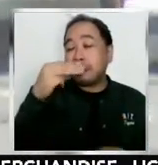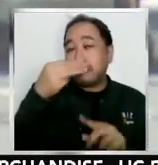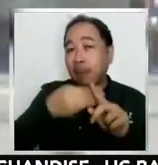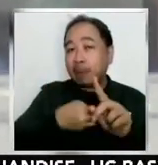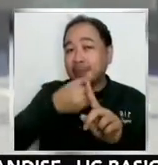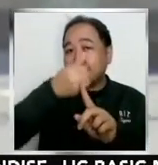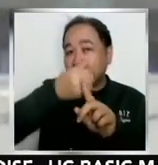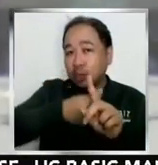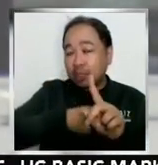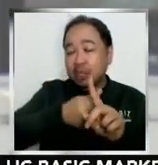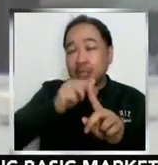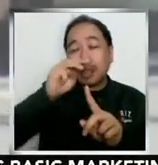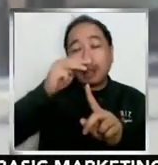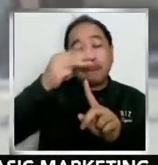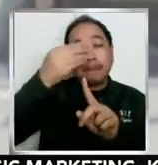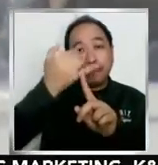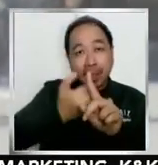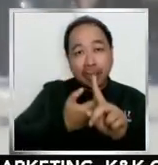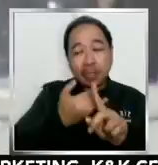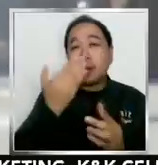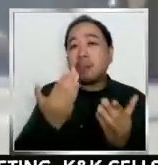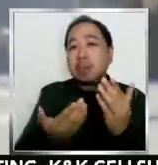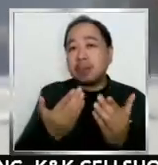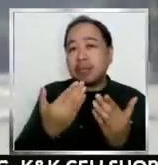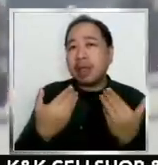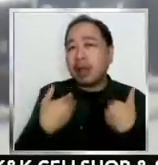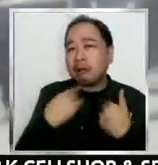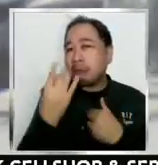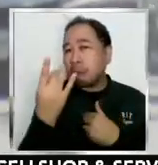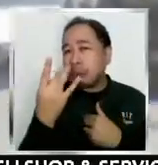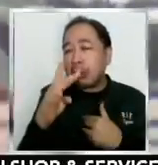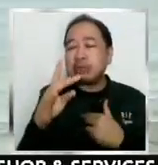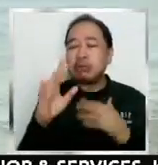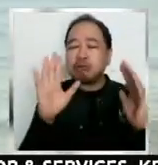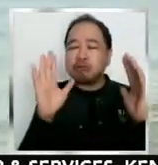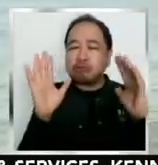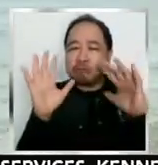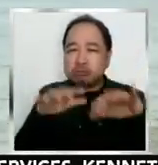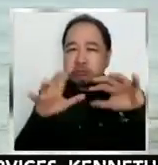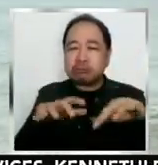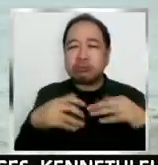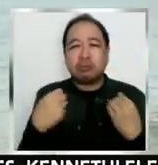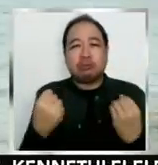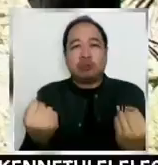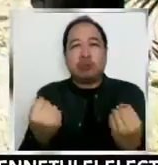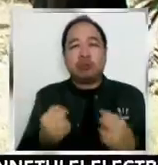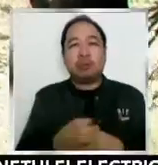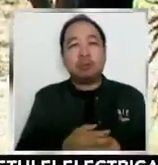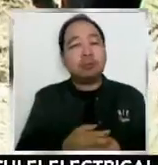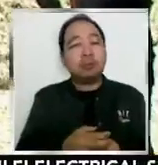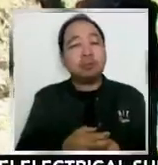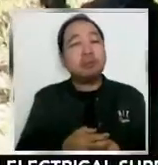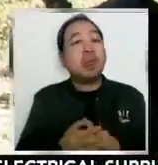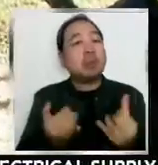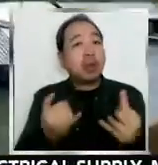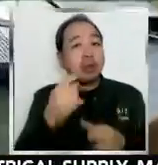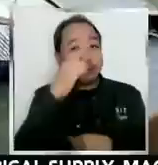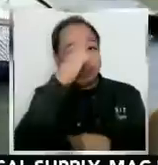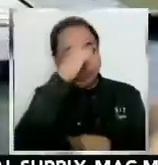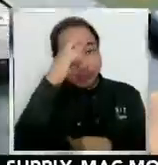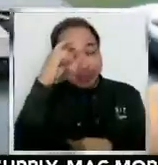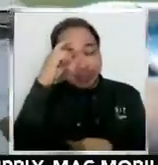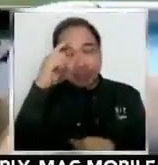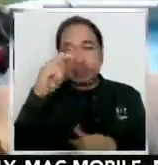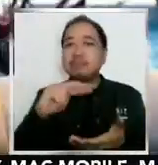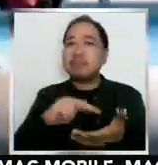ay maka-monitor tayo ng at least isang bagyo o tropical cyclone. Dahil summertime na, gala time na rin para sa